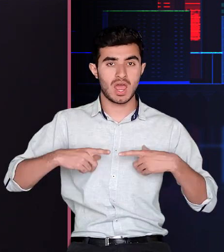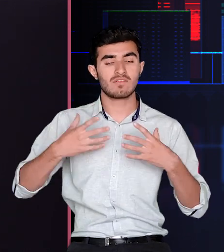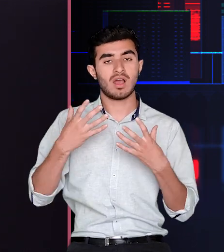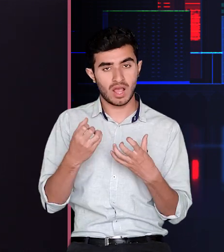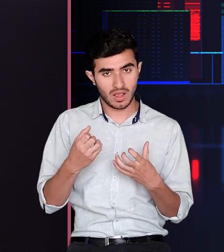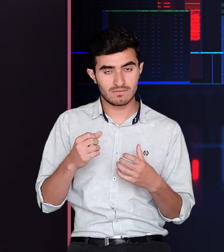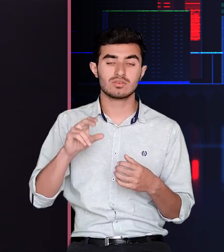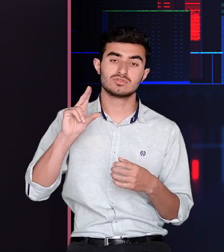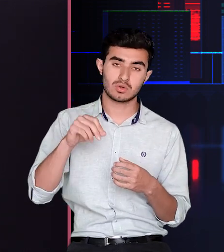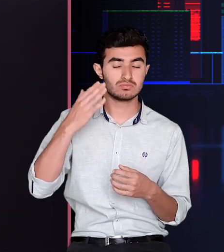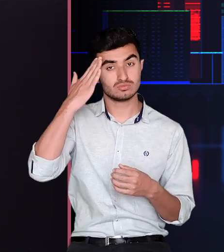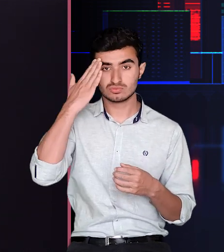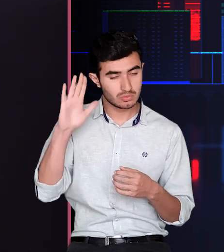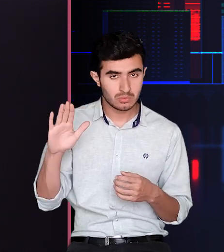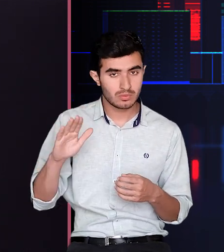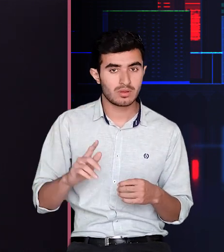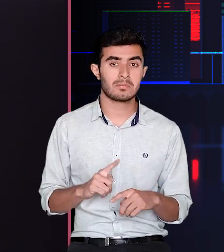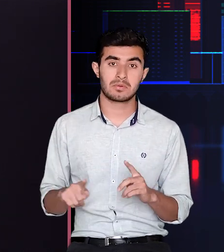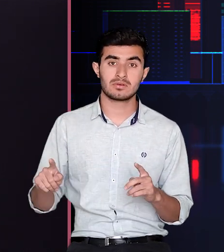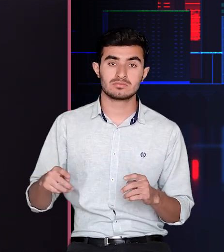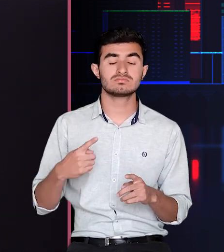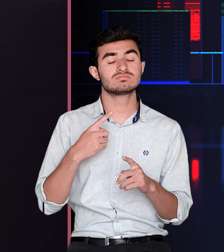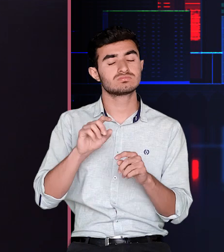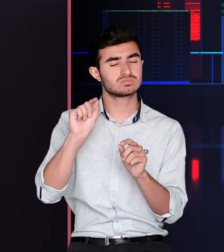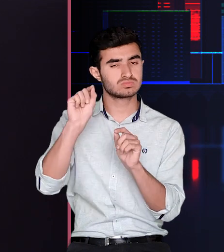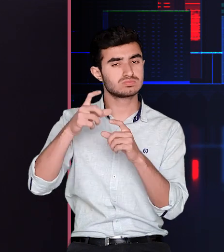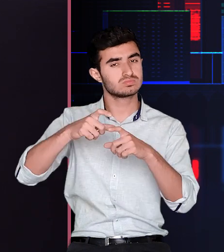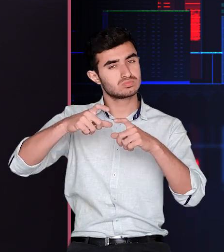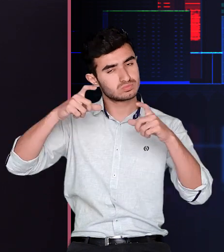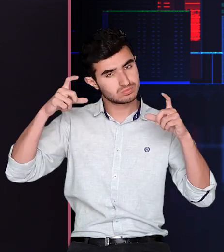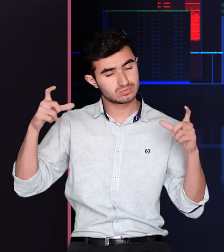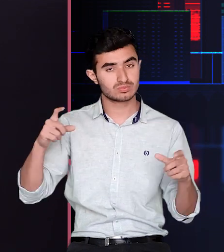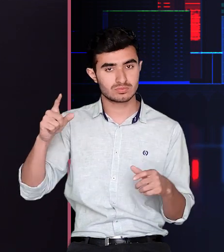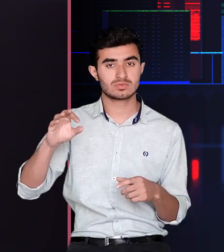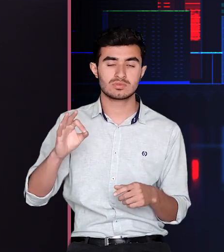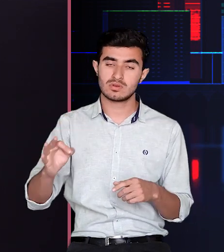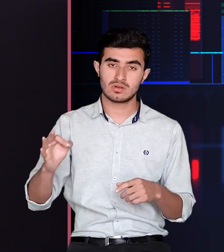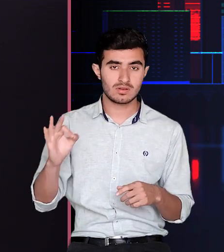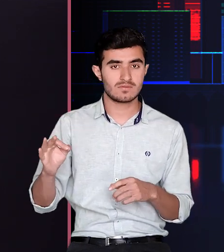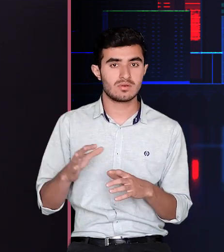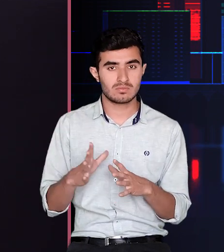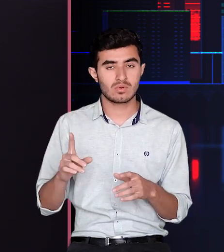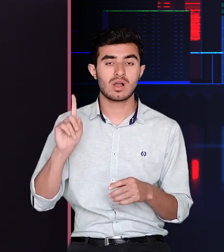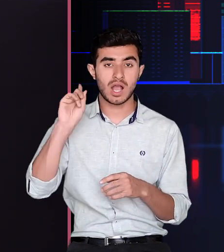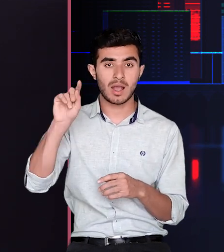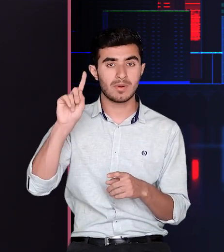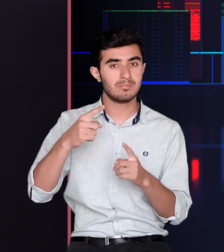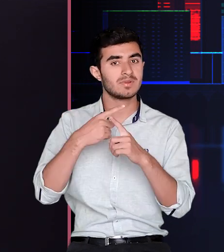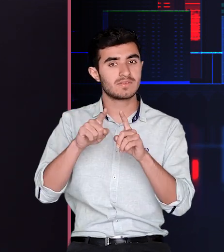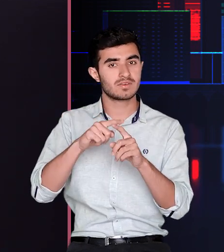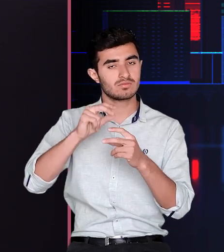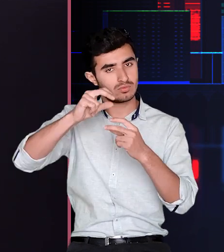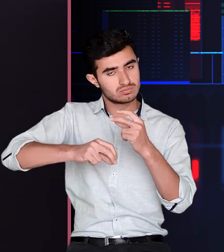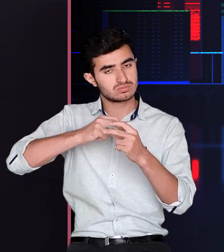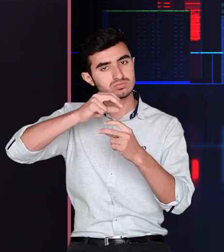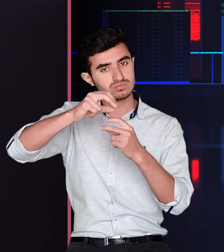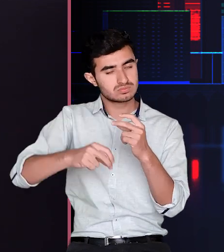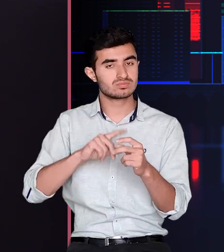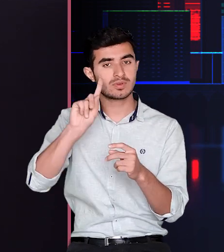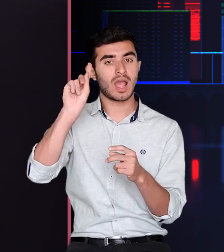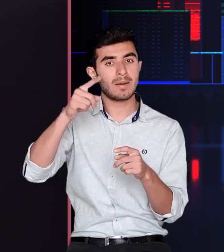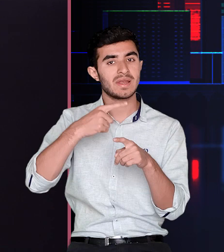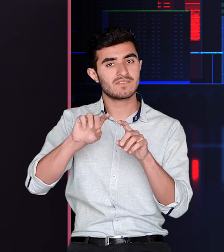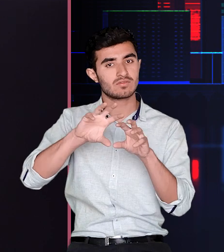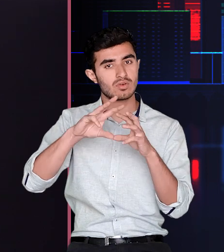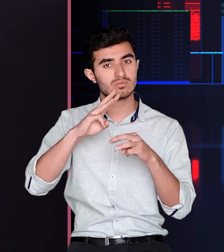एनीथिंग अबाउट इट। उसके अंदर इतने ज़्यादा स्टार्स हैं जिसके अपने एक्सो प्लैनेट्स होंगे, जिसके अपने